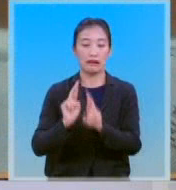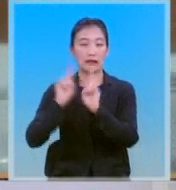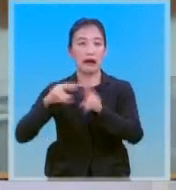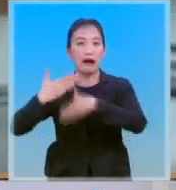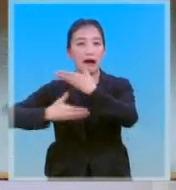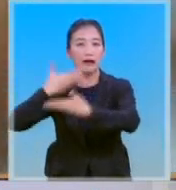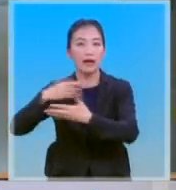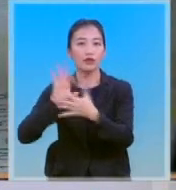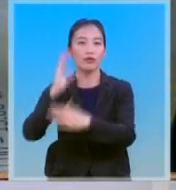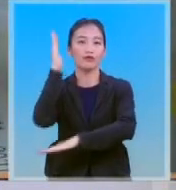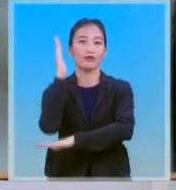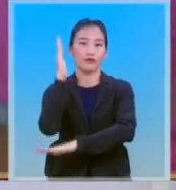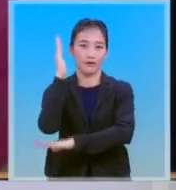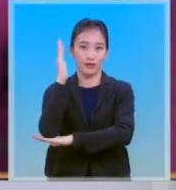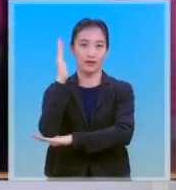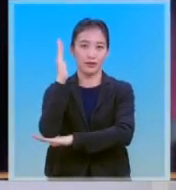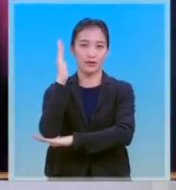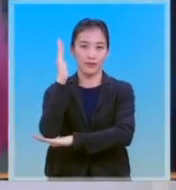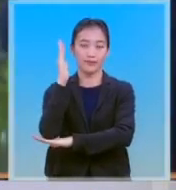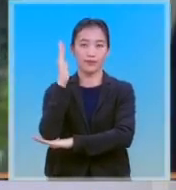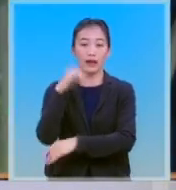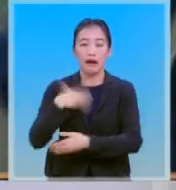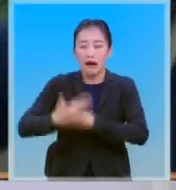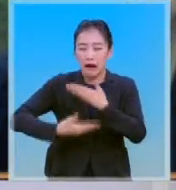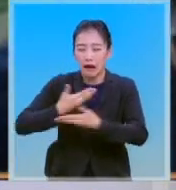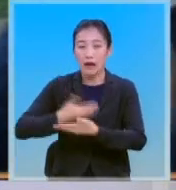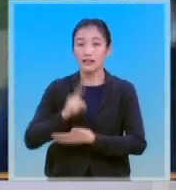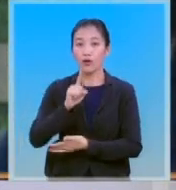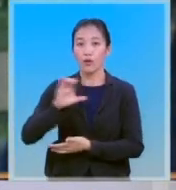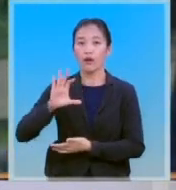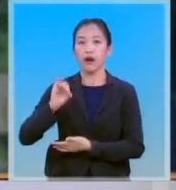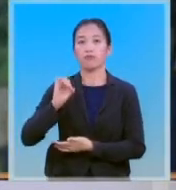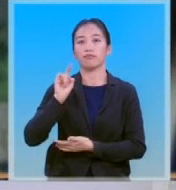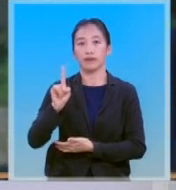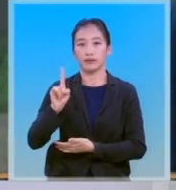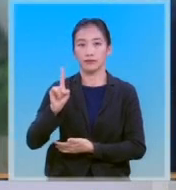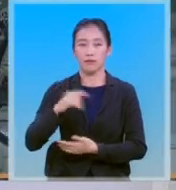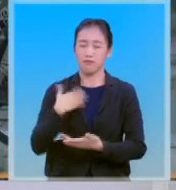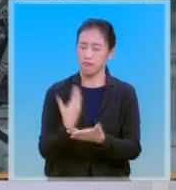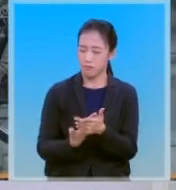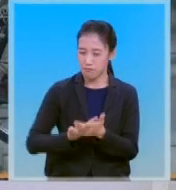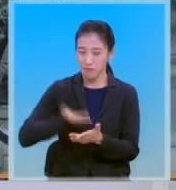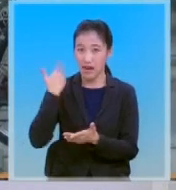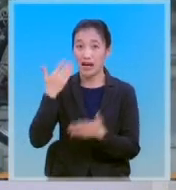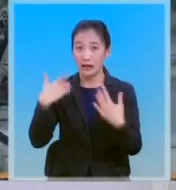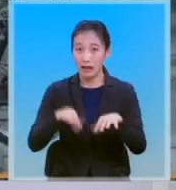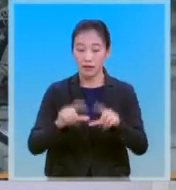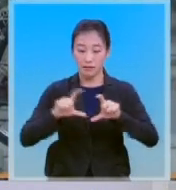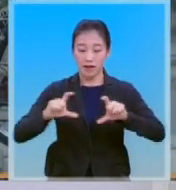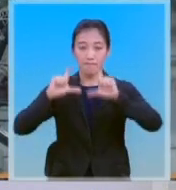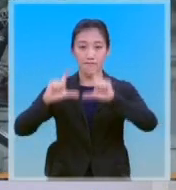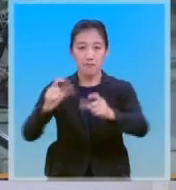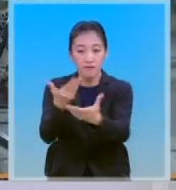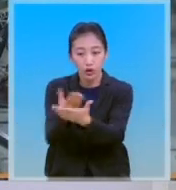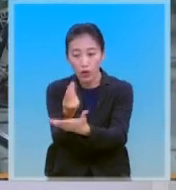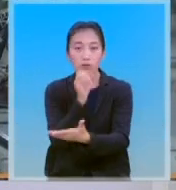รีย์ชัยสมรภูมิถนนราชวิถีขายในราคา191บาท แ ล้วก็ไม่ปิดป้ายแสดงราคาจำหน่ายปลีกอีกด้วยค่ะ เ